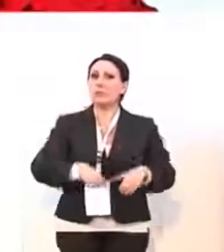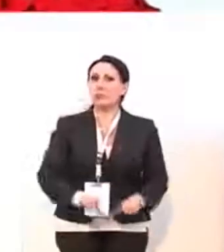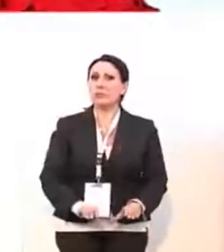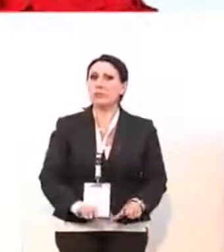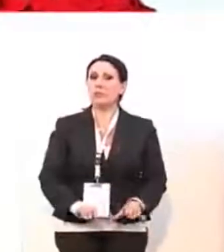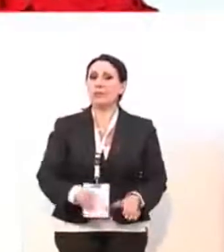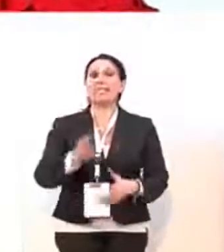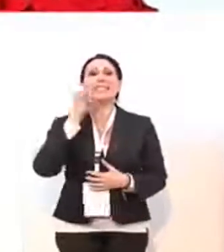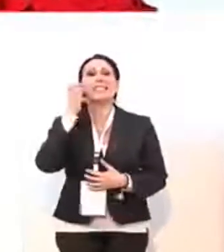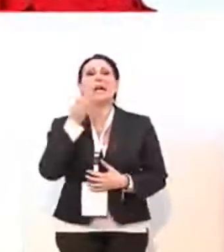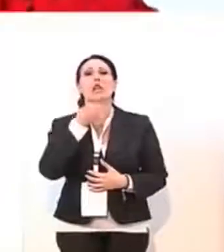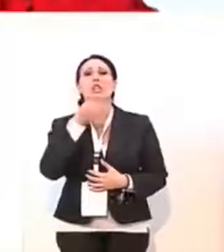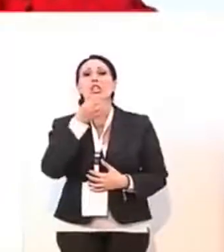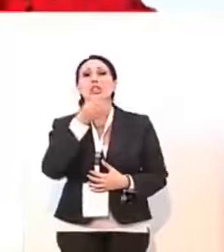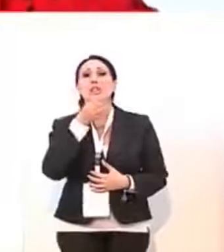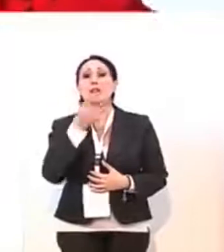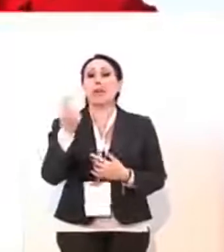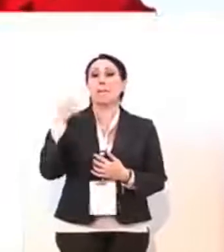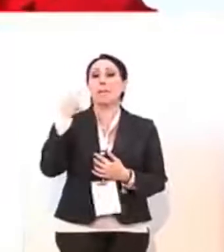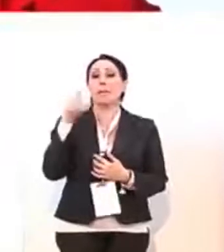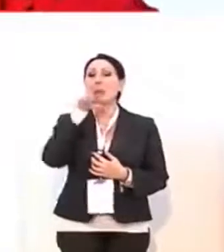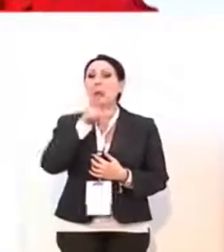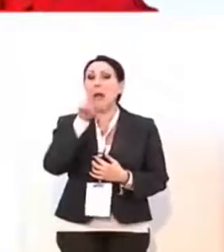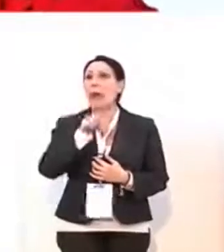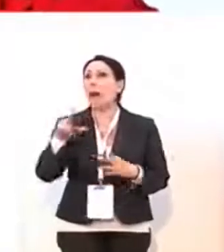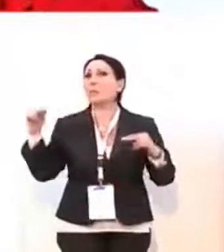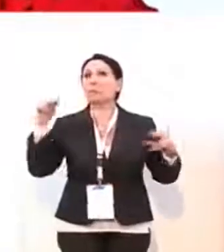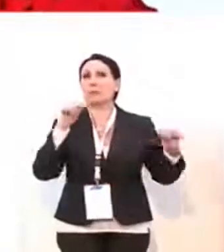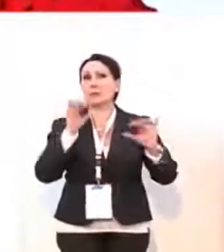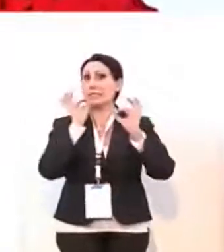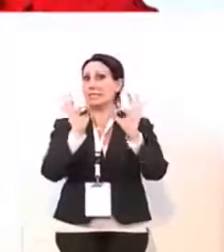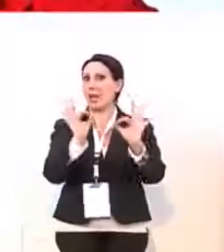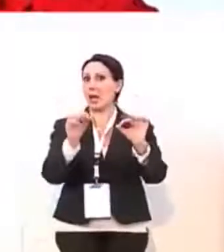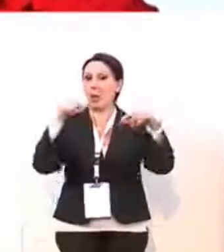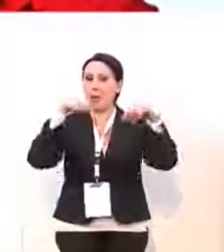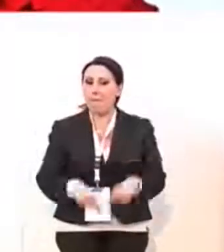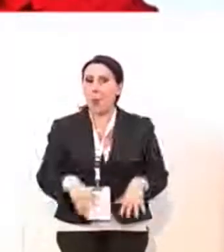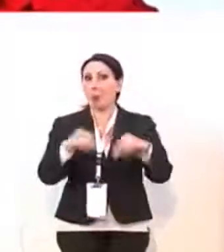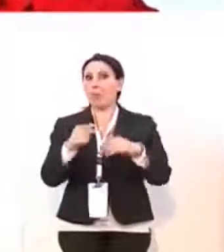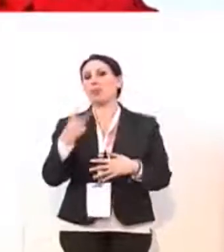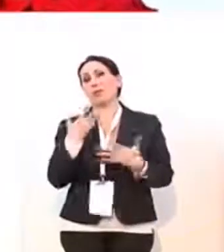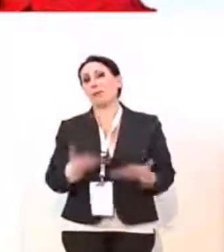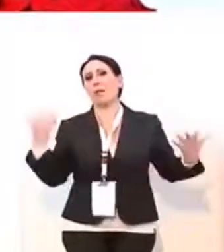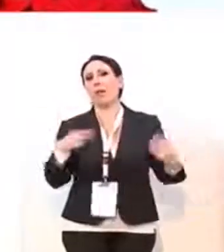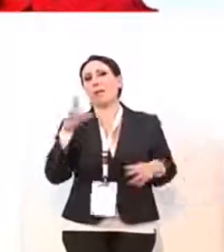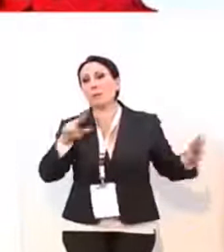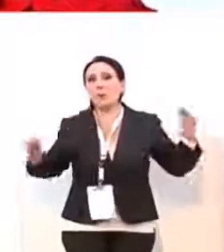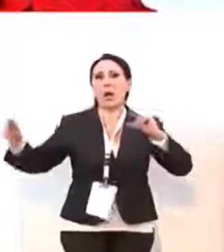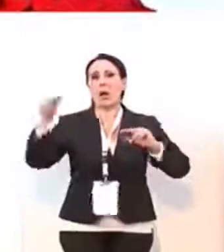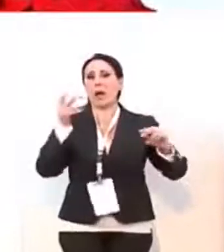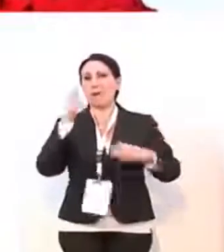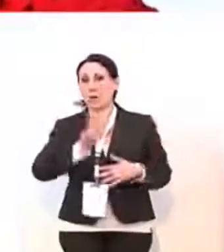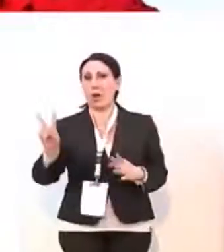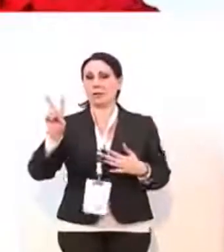sembrare strano perché se ne parla molto più di prima e anche perché molti dei casi di violenza di cui si parla sono